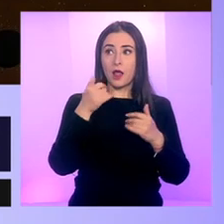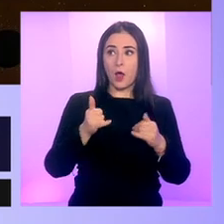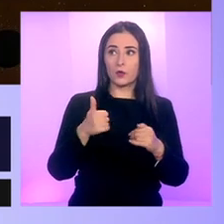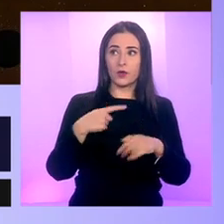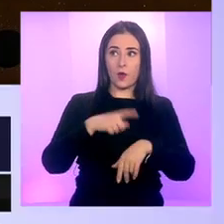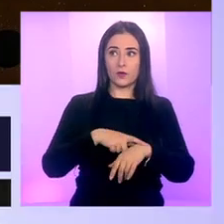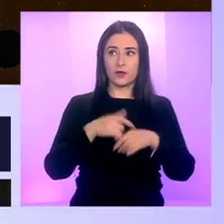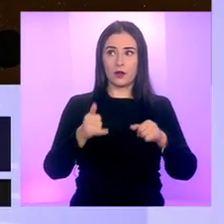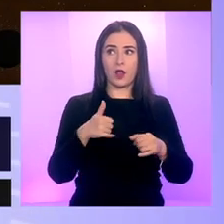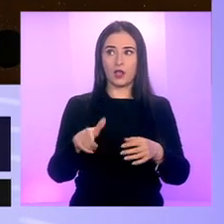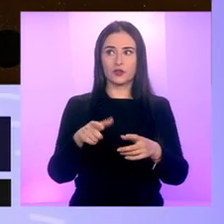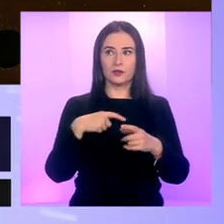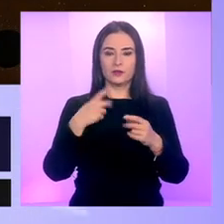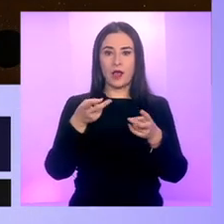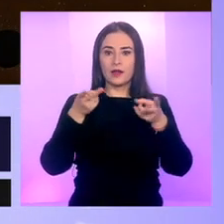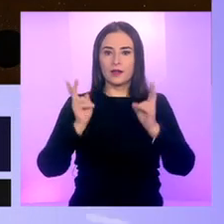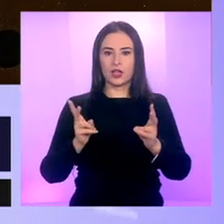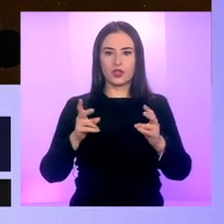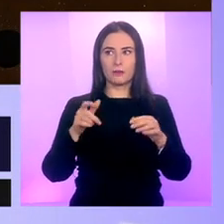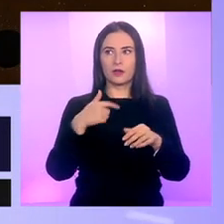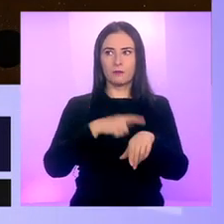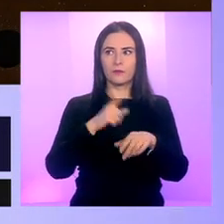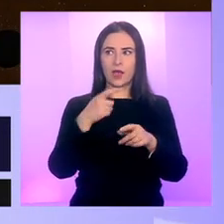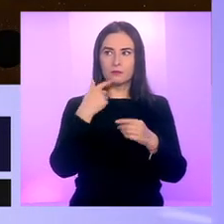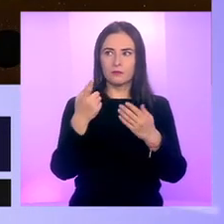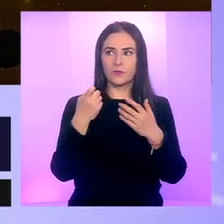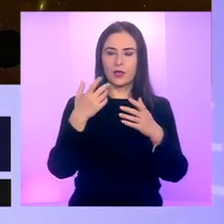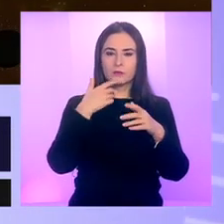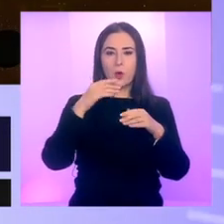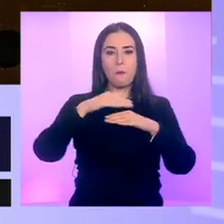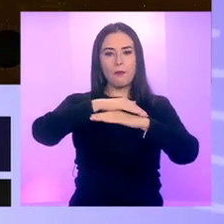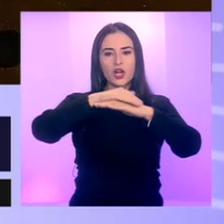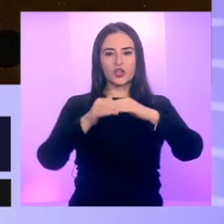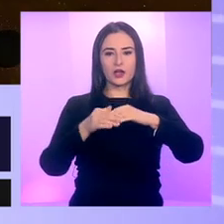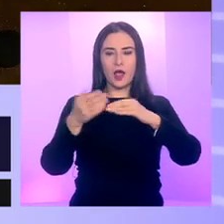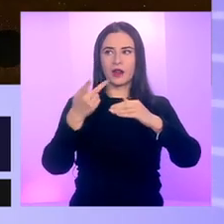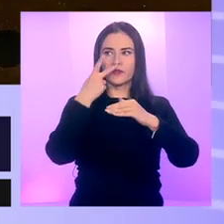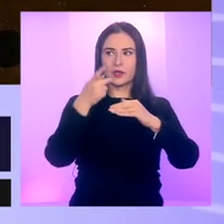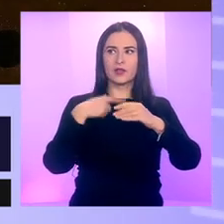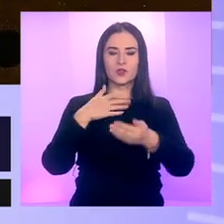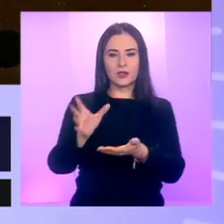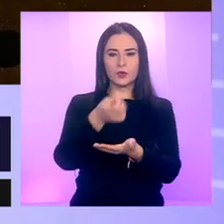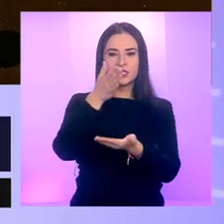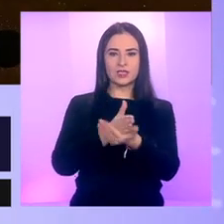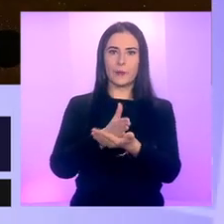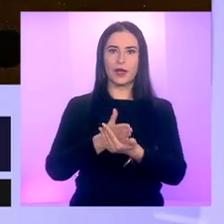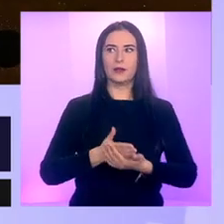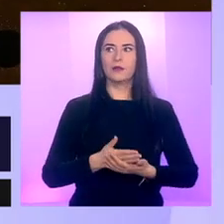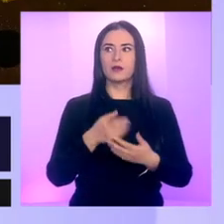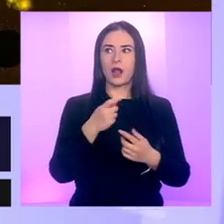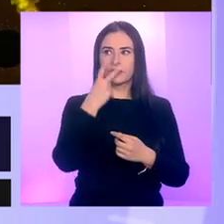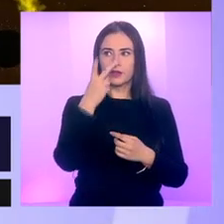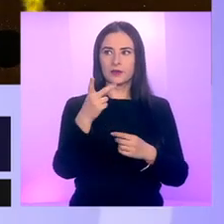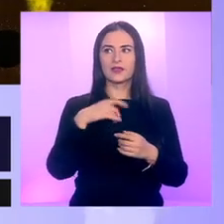i-au arătat că această radiație care iese din afara găurii negre, la marginea găurii negre, este stabilă în timp. Iar